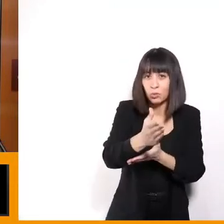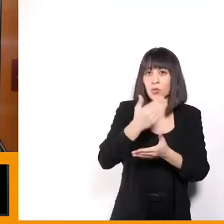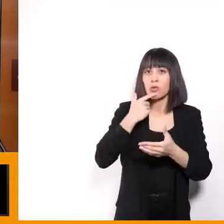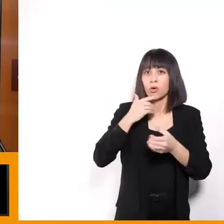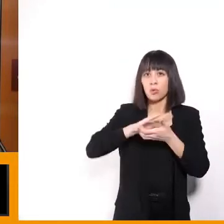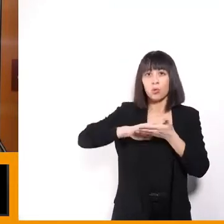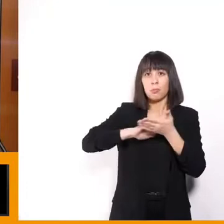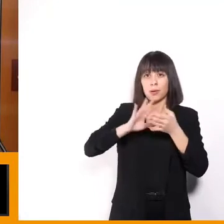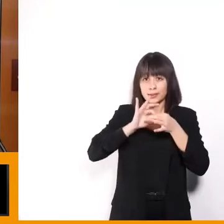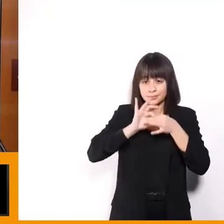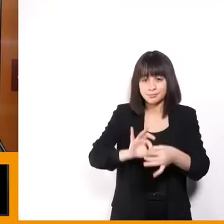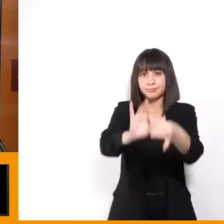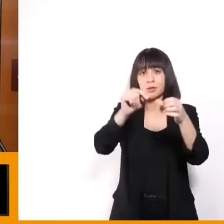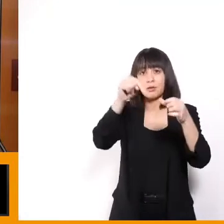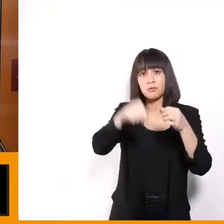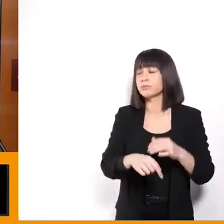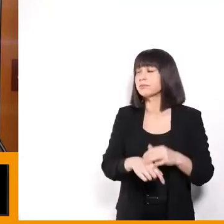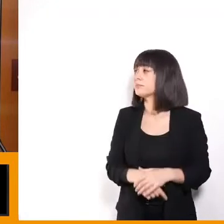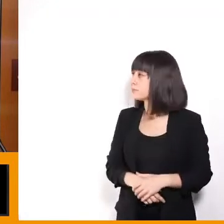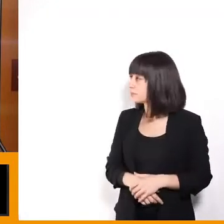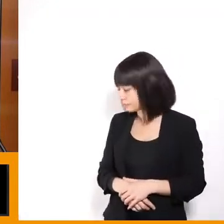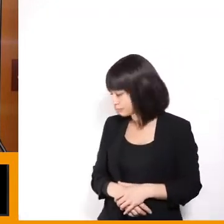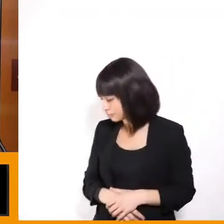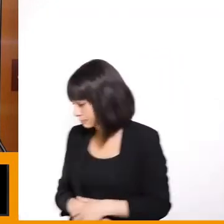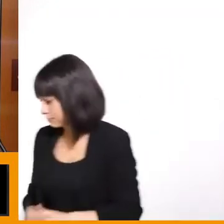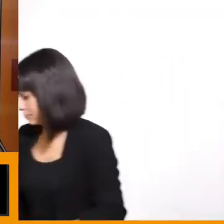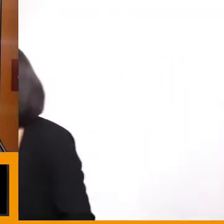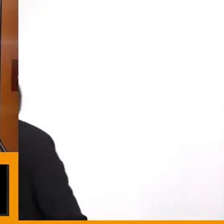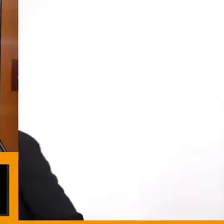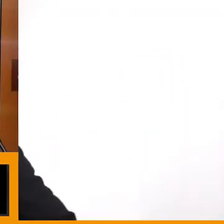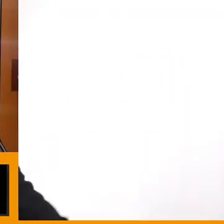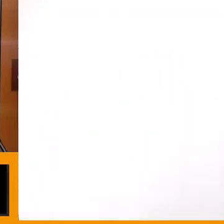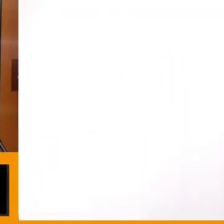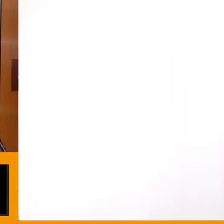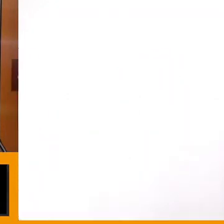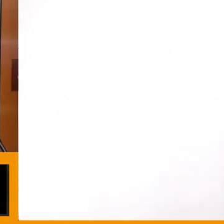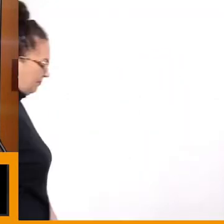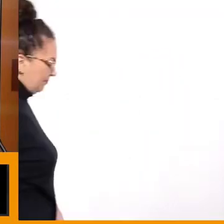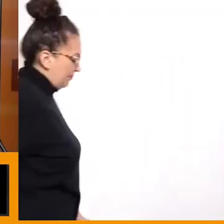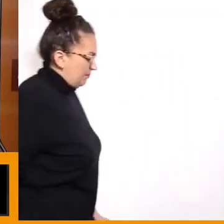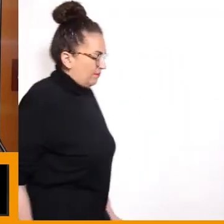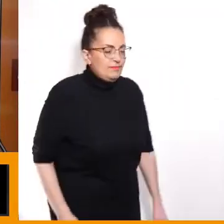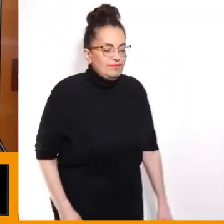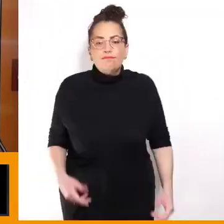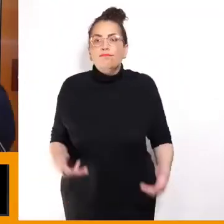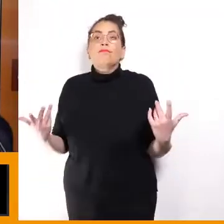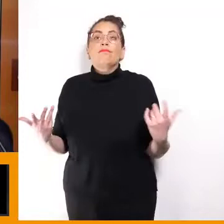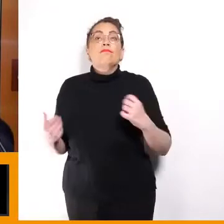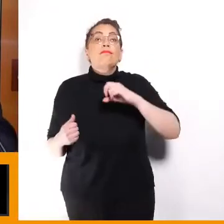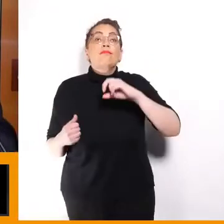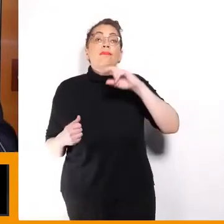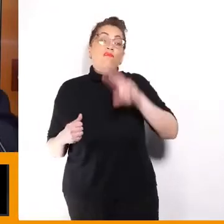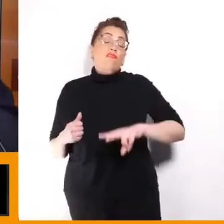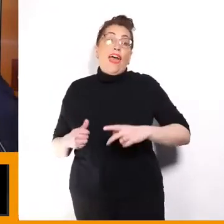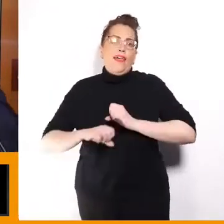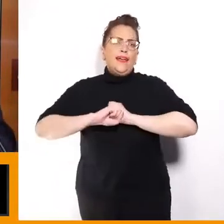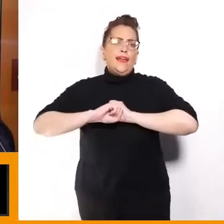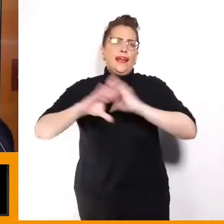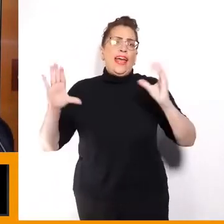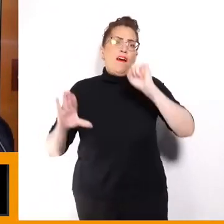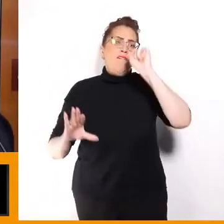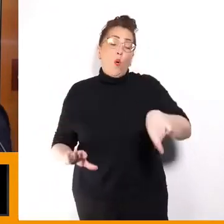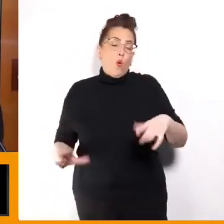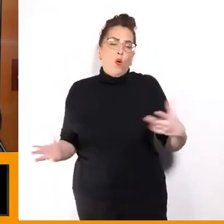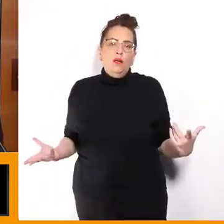elle doit donner de la lisibilité. 2, il faut réellement, vous avez fait l'étude concernant les besoins financiers, mais une fois pour toutes,